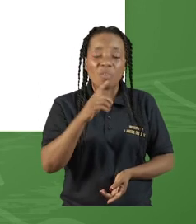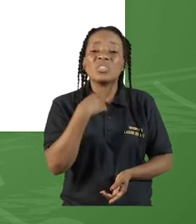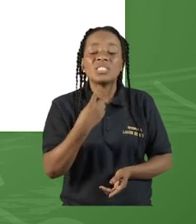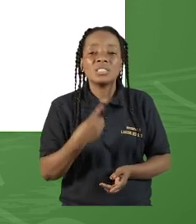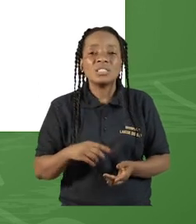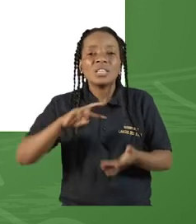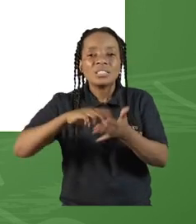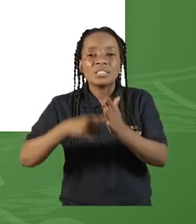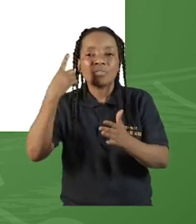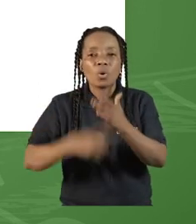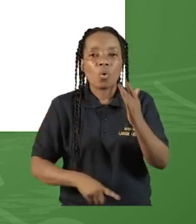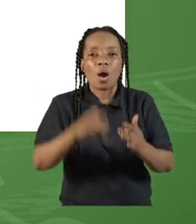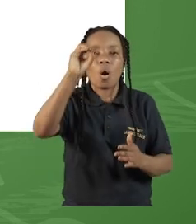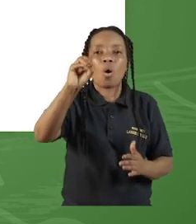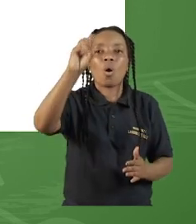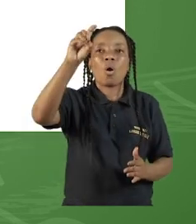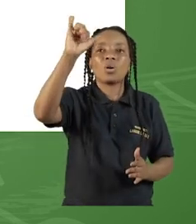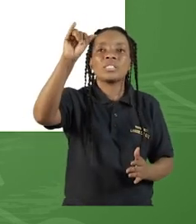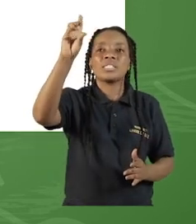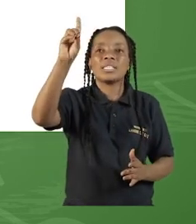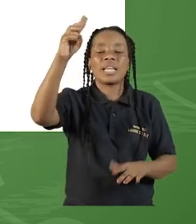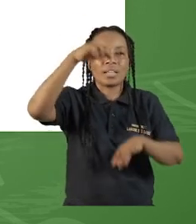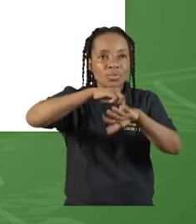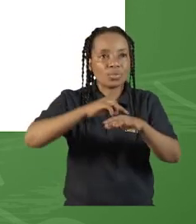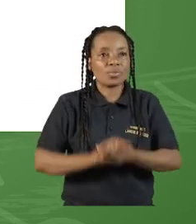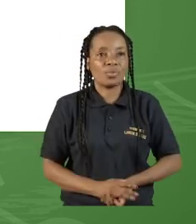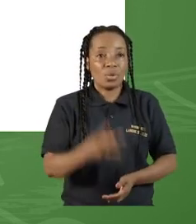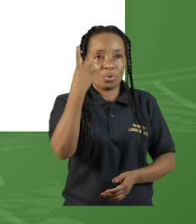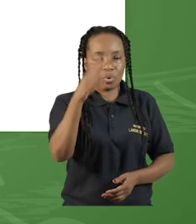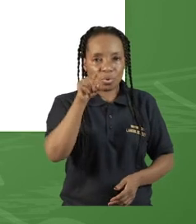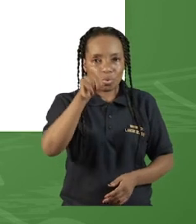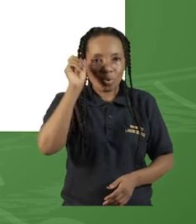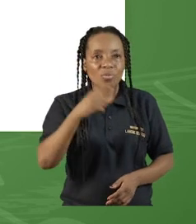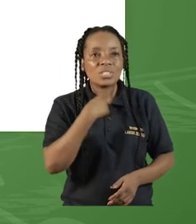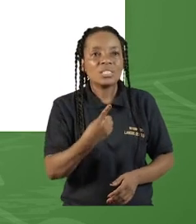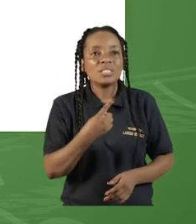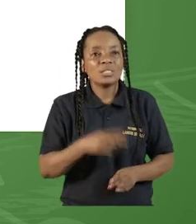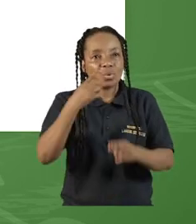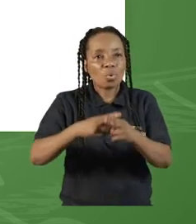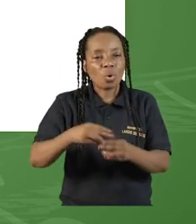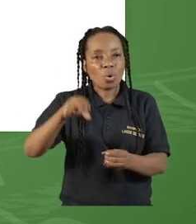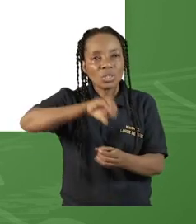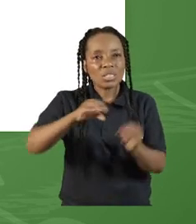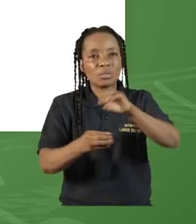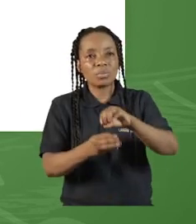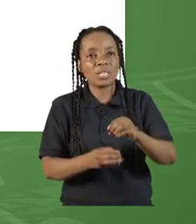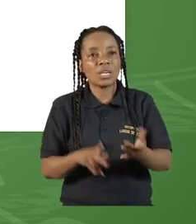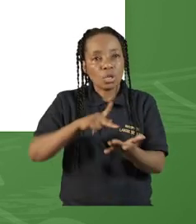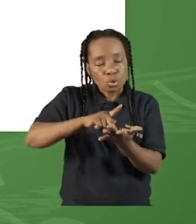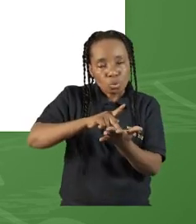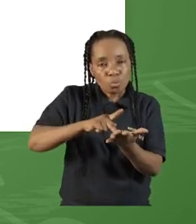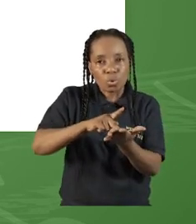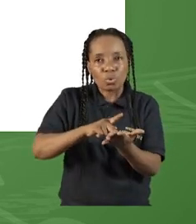2. Donne le nom chimique du produit formé. 3. Propose